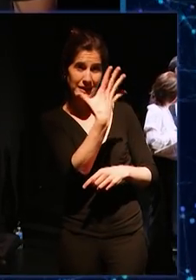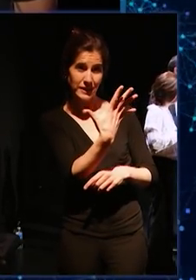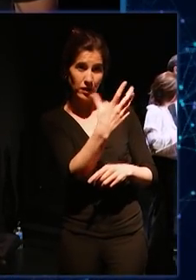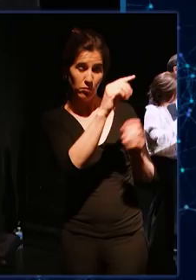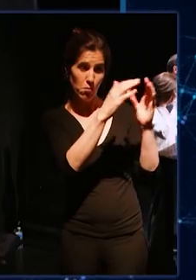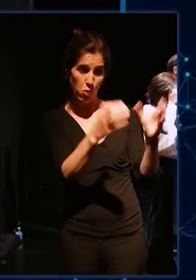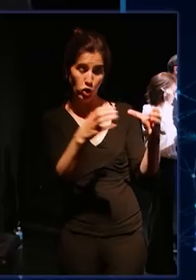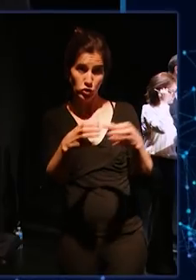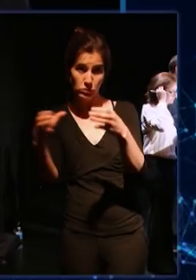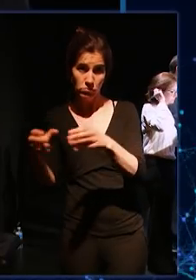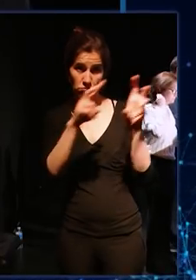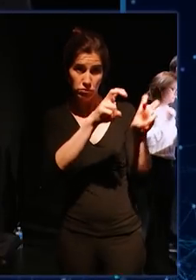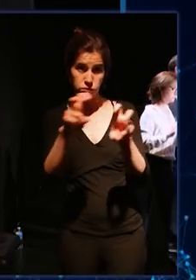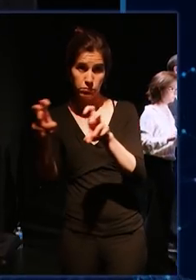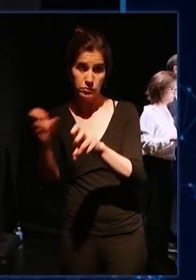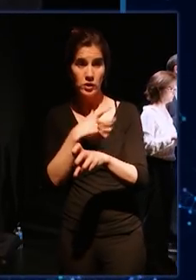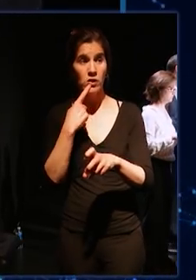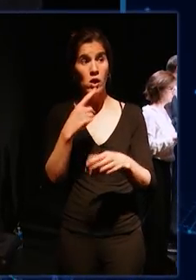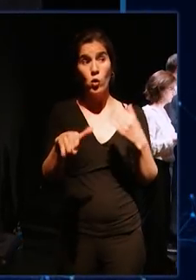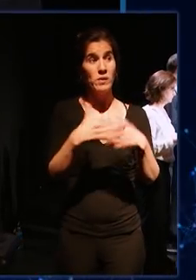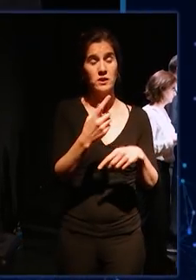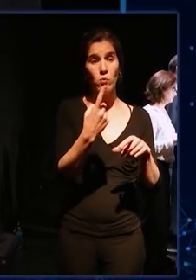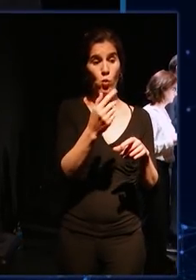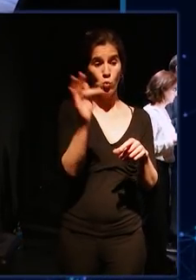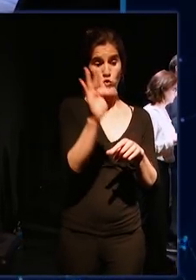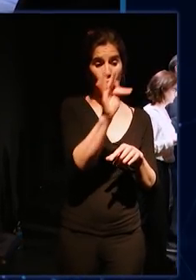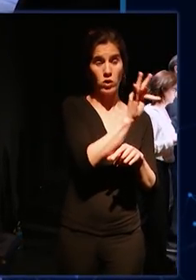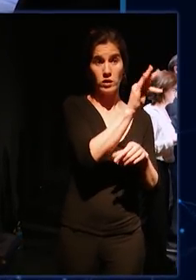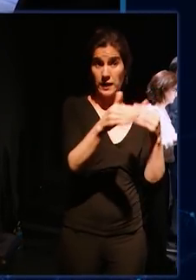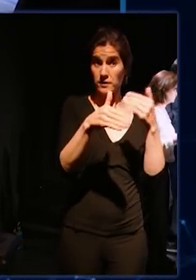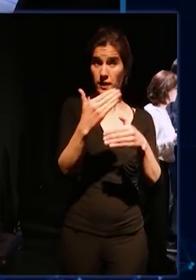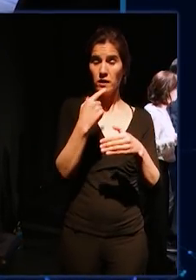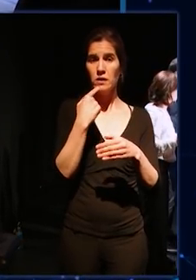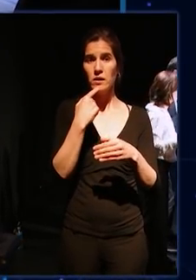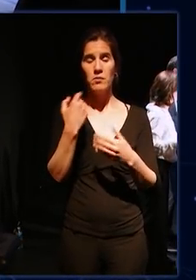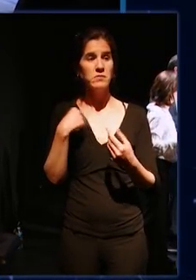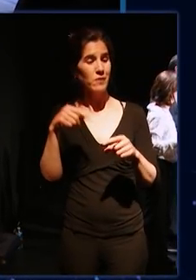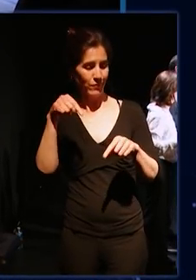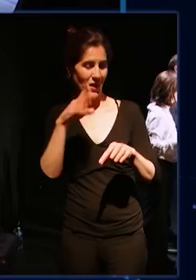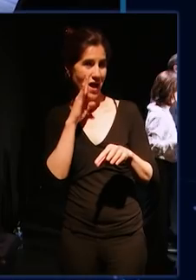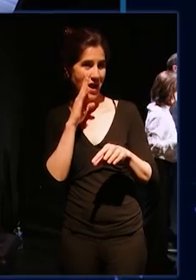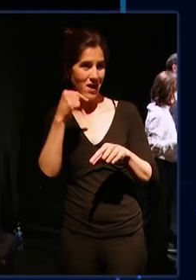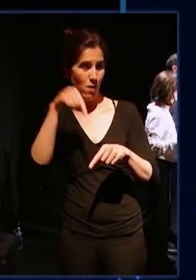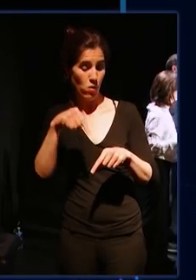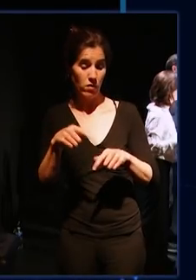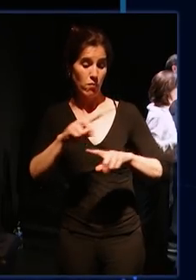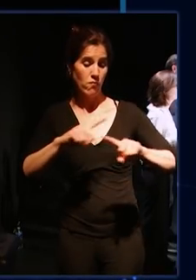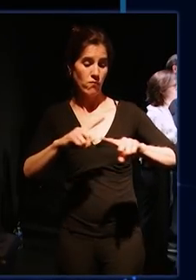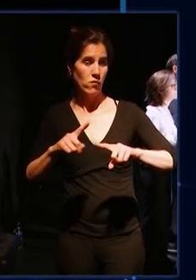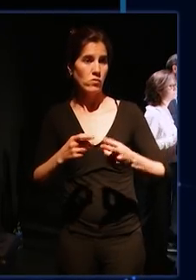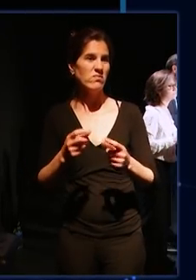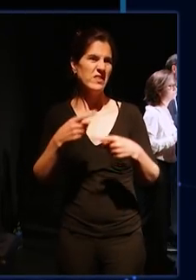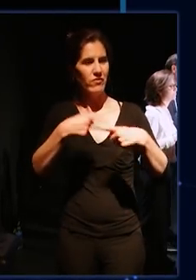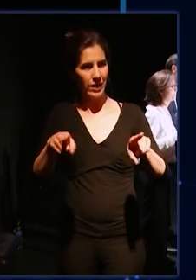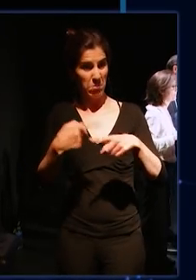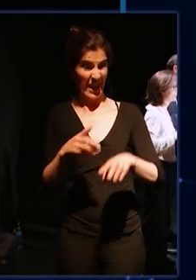d'aquests blocs tindrà un torn inicial en què, com que dèiem que la dinàmica avui serà diferent perquè són